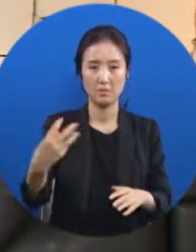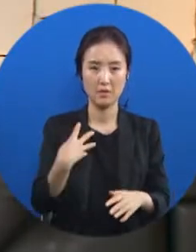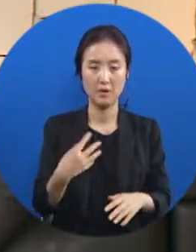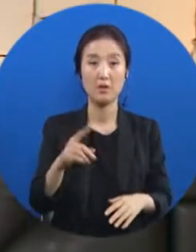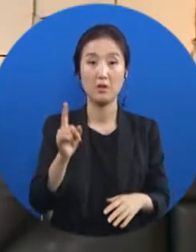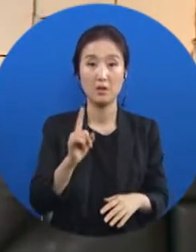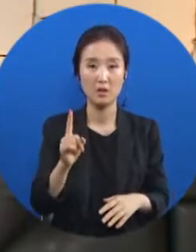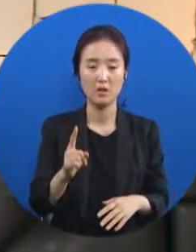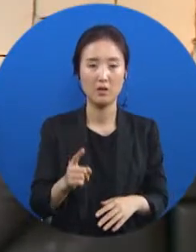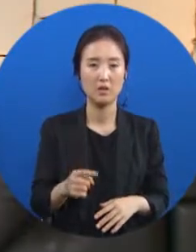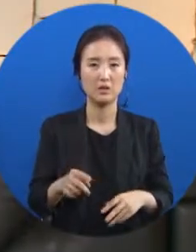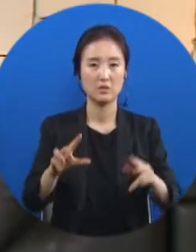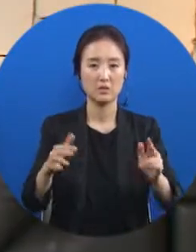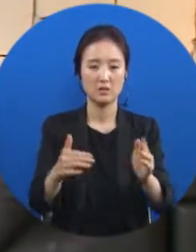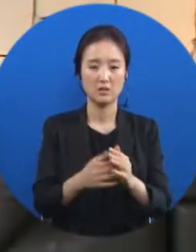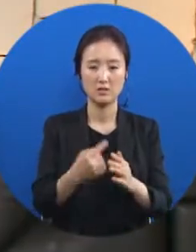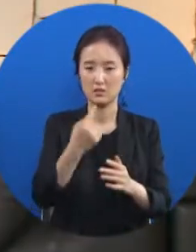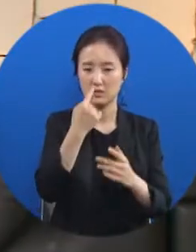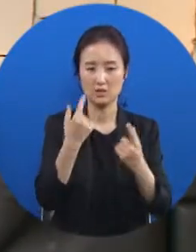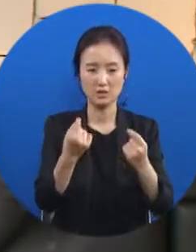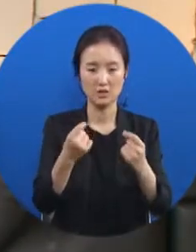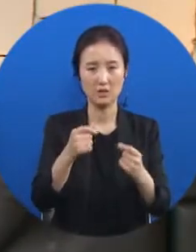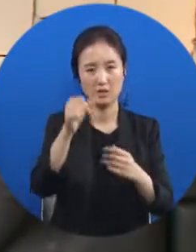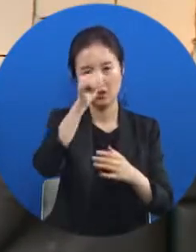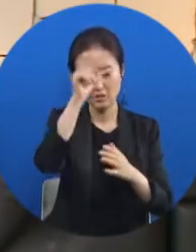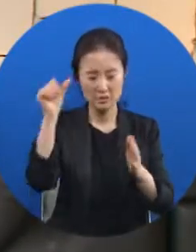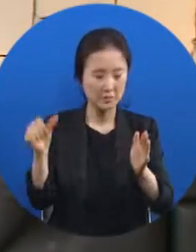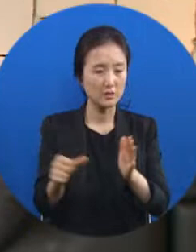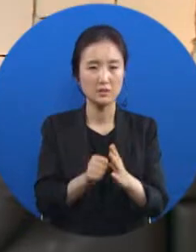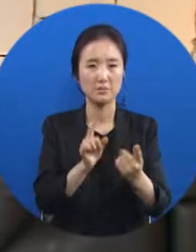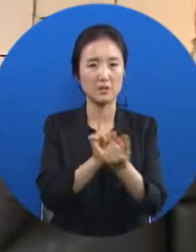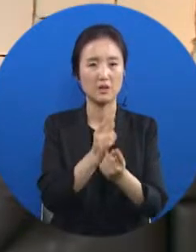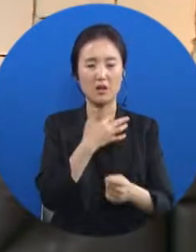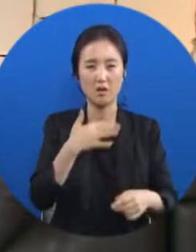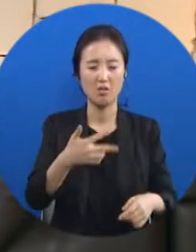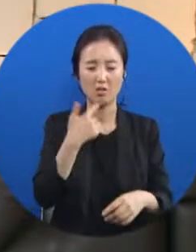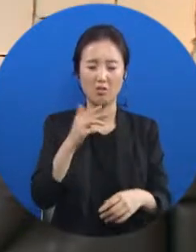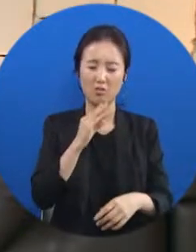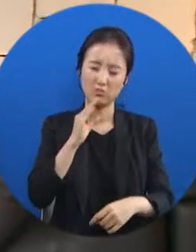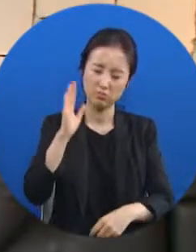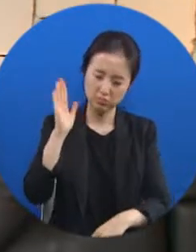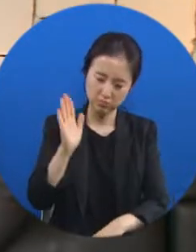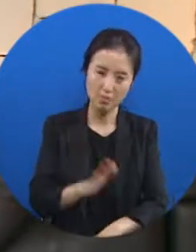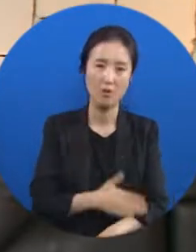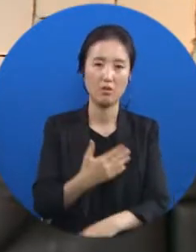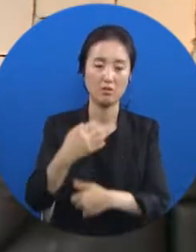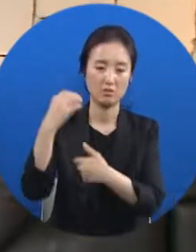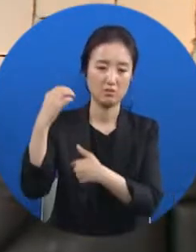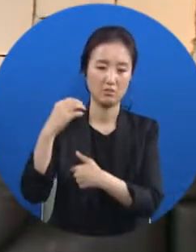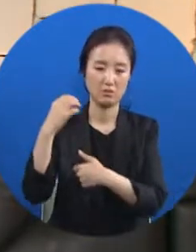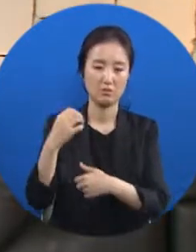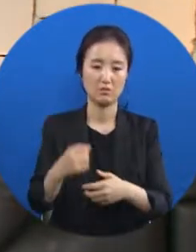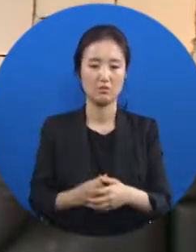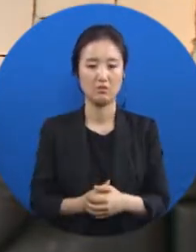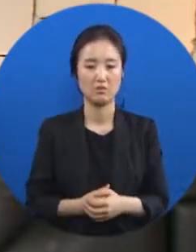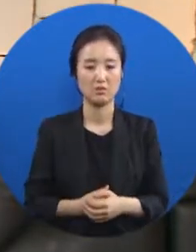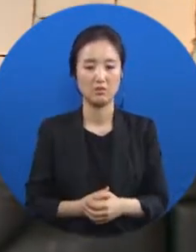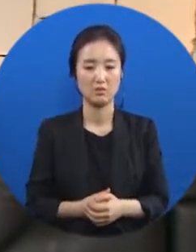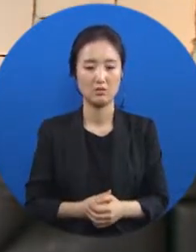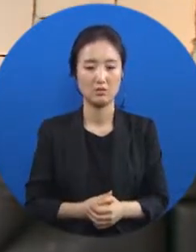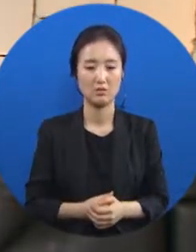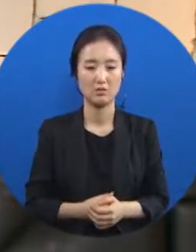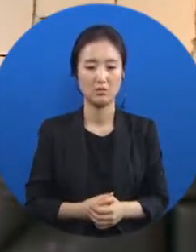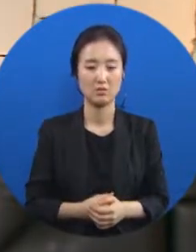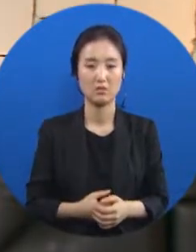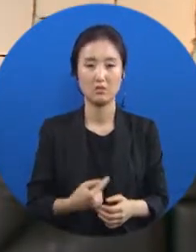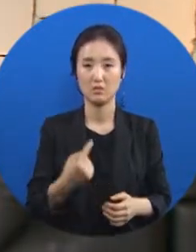적이 없다. 어떻게 그렇게 영어를 못하냐. 진짜로. 저는 그래서 월까지 다 기억나요.